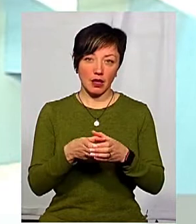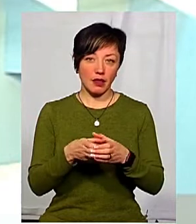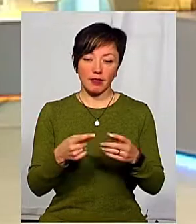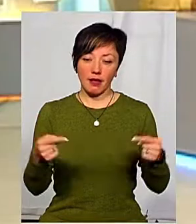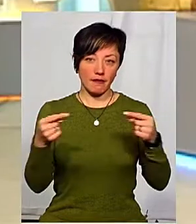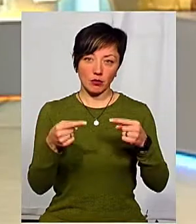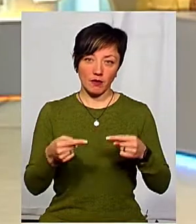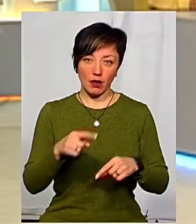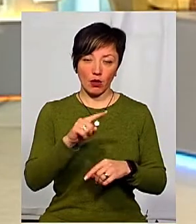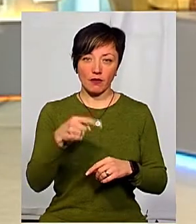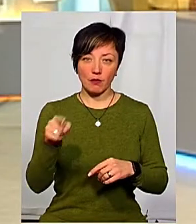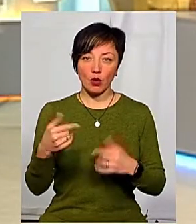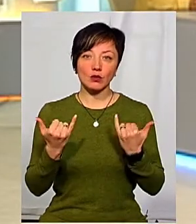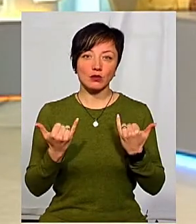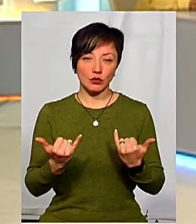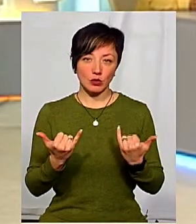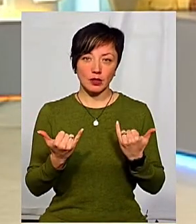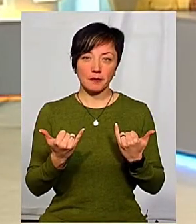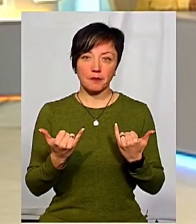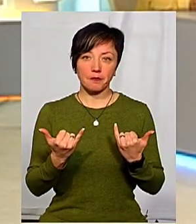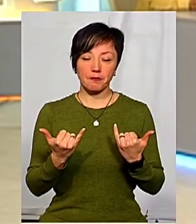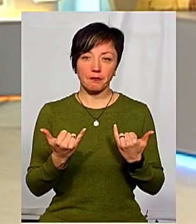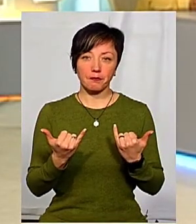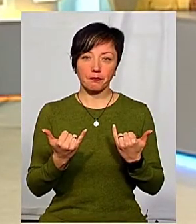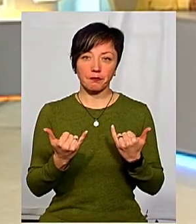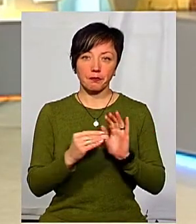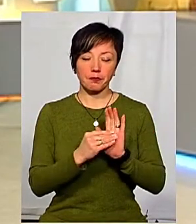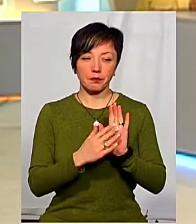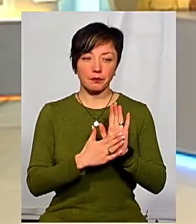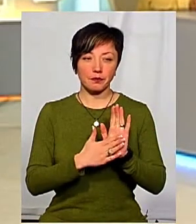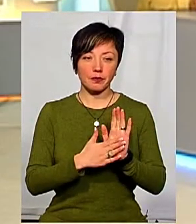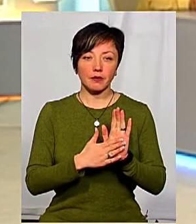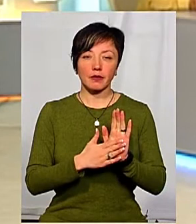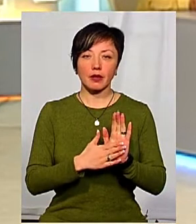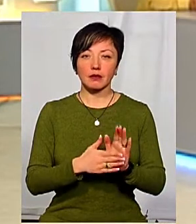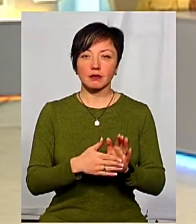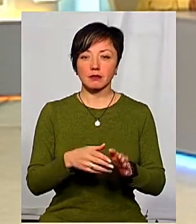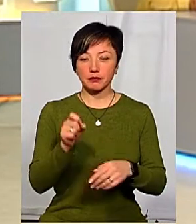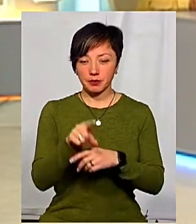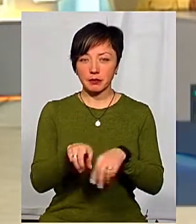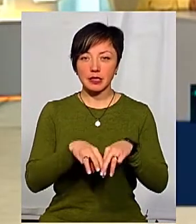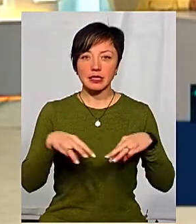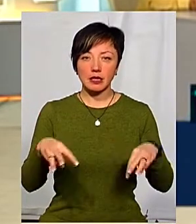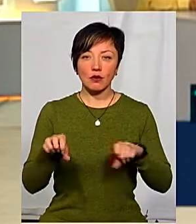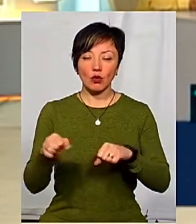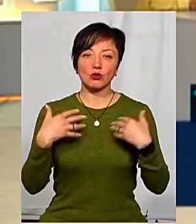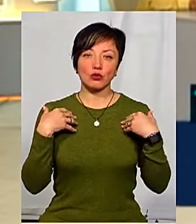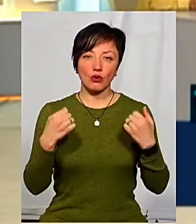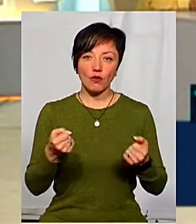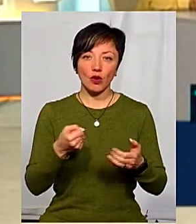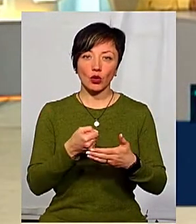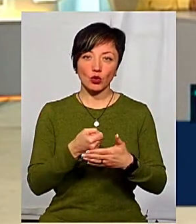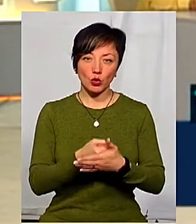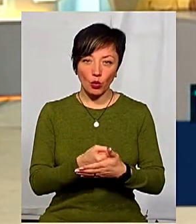не відповідає тим вимогам, які сьогодні поставлені Міністерством охорони здоров'я, Національною службою здоров'я до